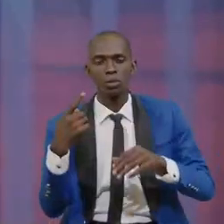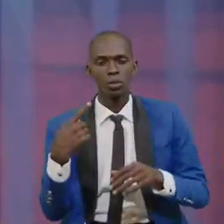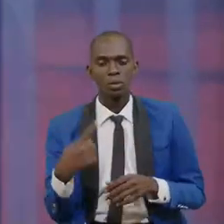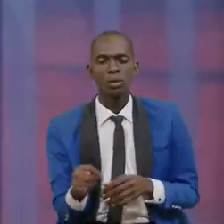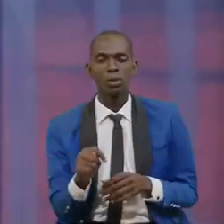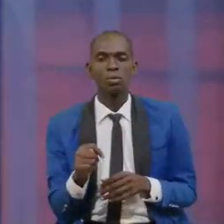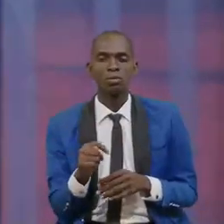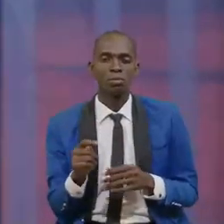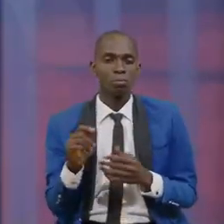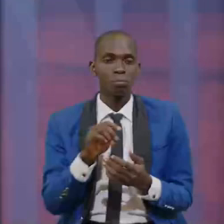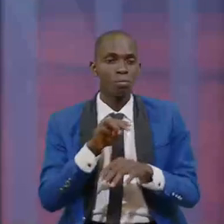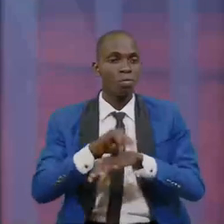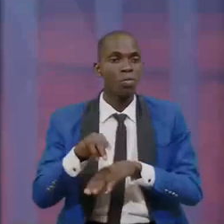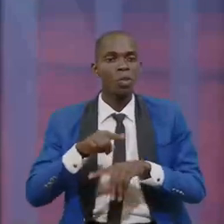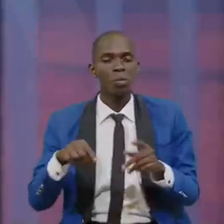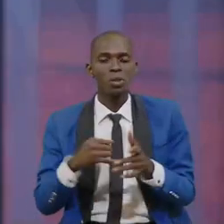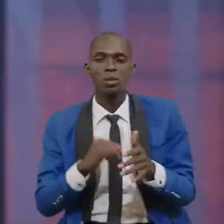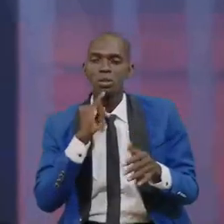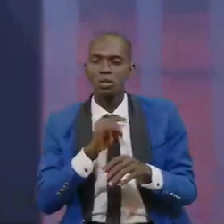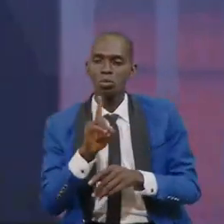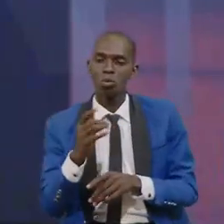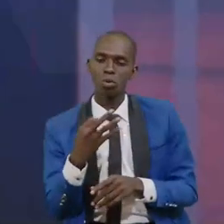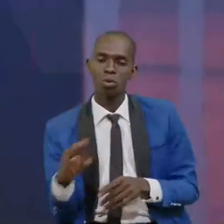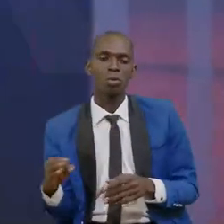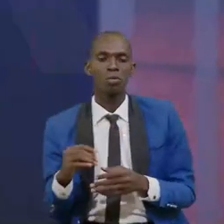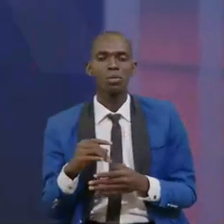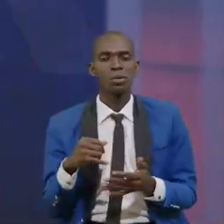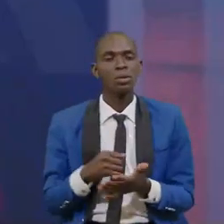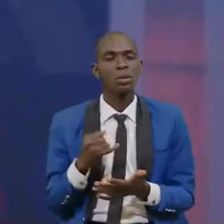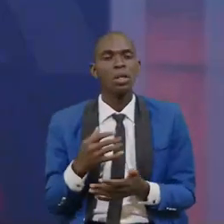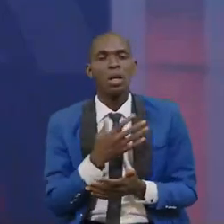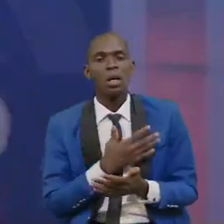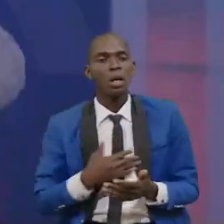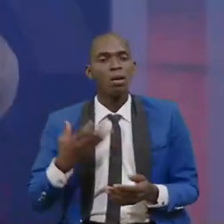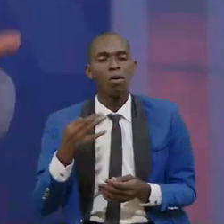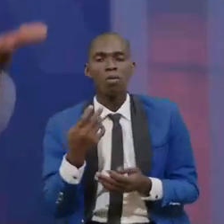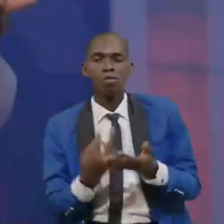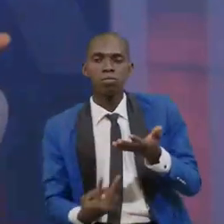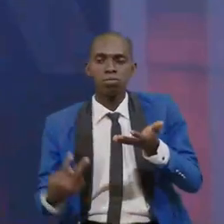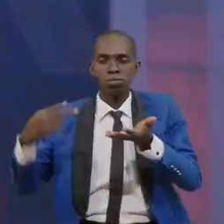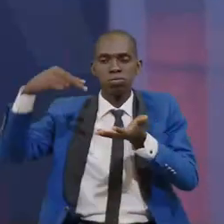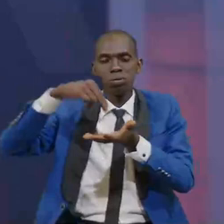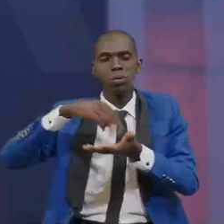le fondement régulier des doctrines de Christ et de la résurrection des morts. Christ